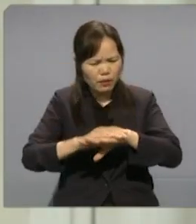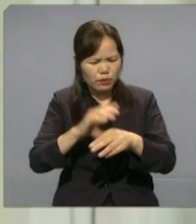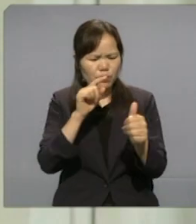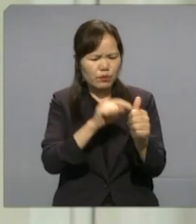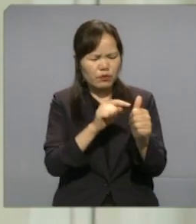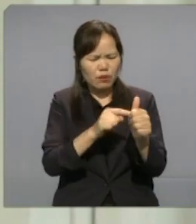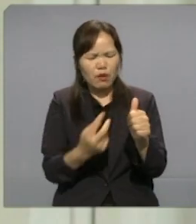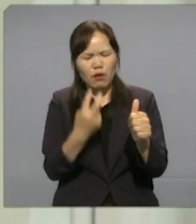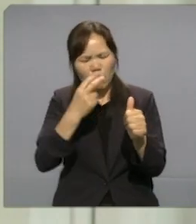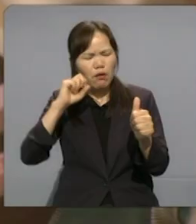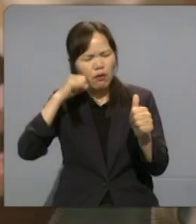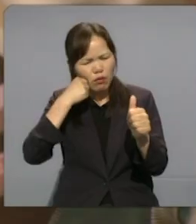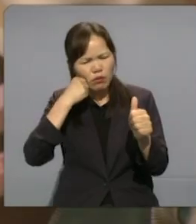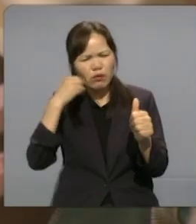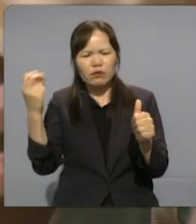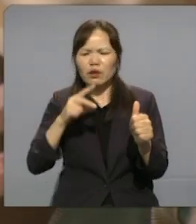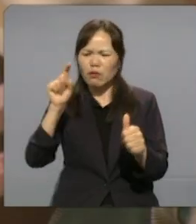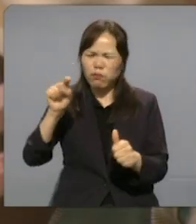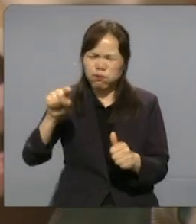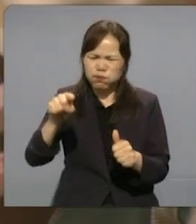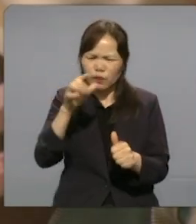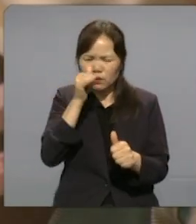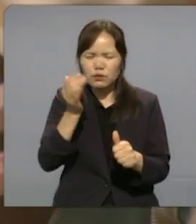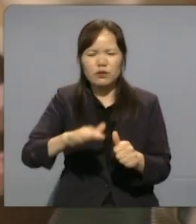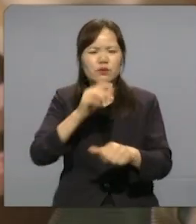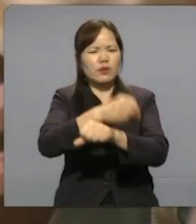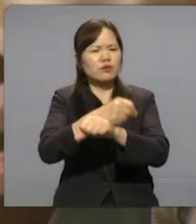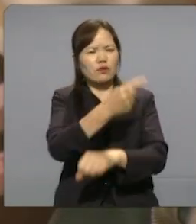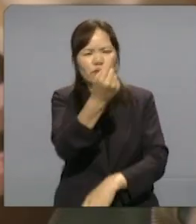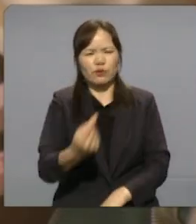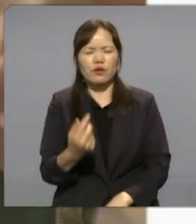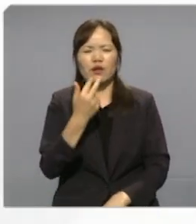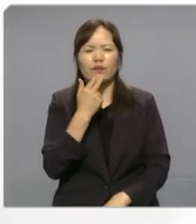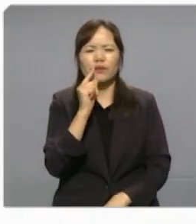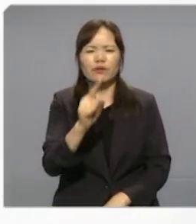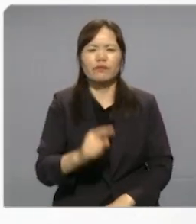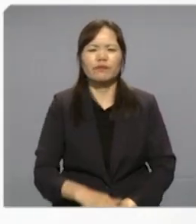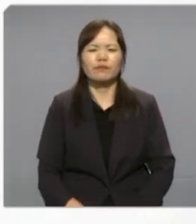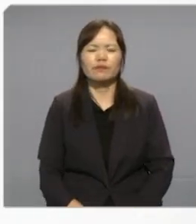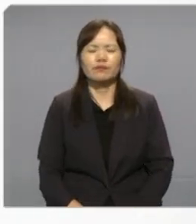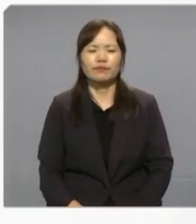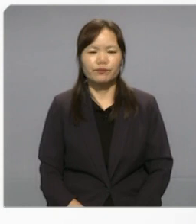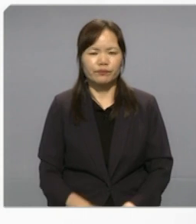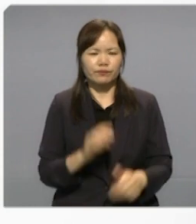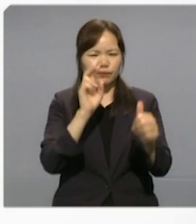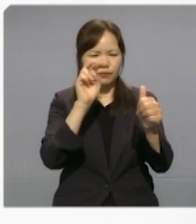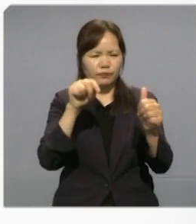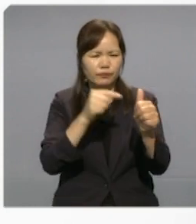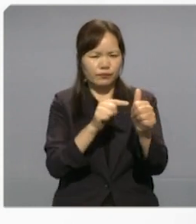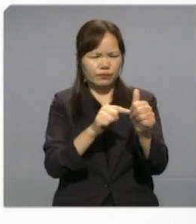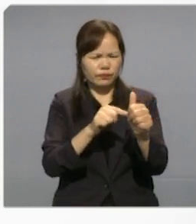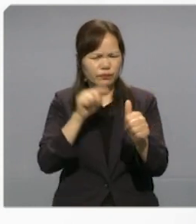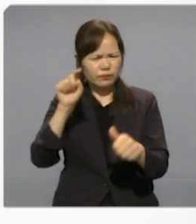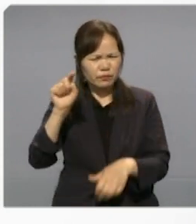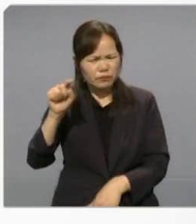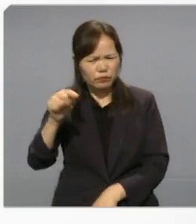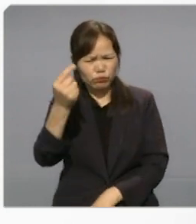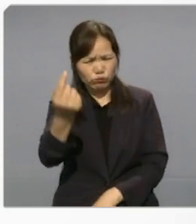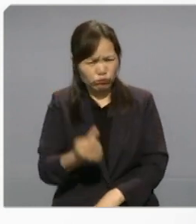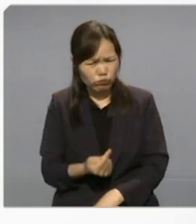보여 비상벨을 다시 눌렀지만 교정 직원은 오지 않았다고 주장합니다. 문 씨는 비상벨을 눌렀는데 안